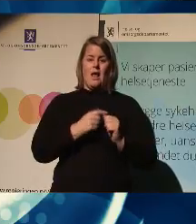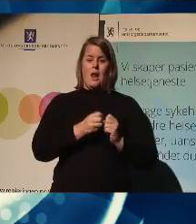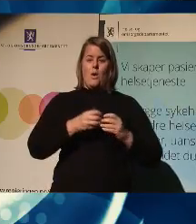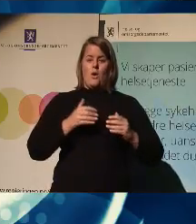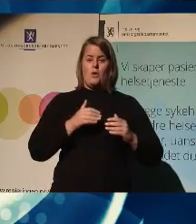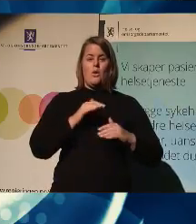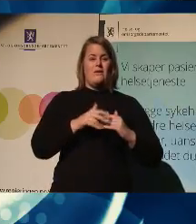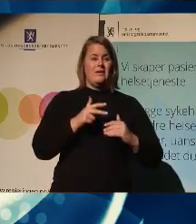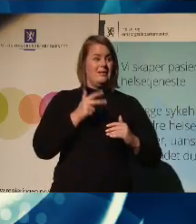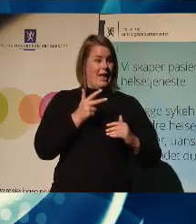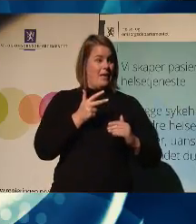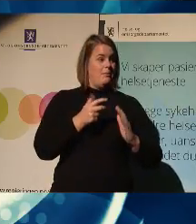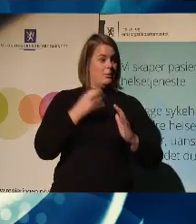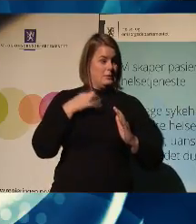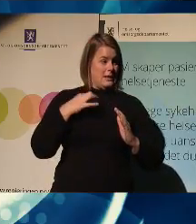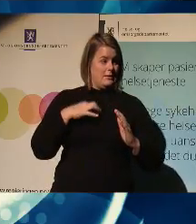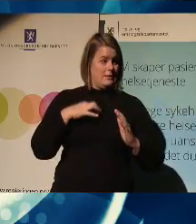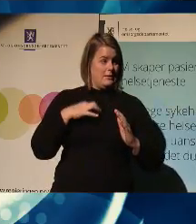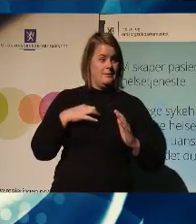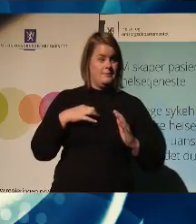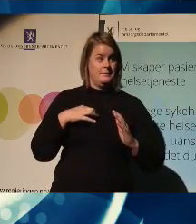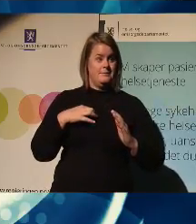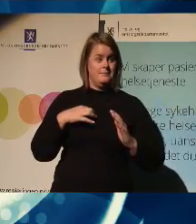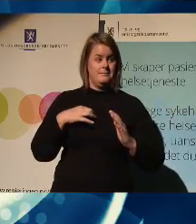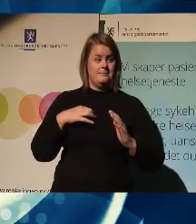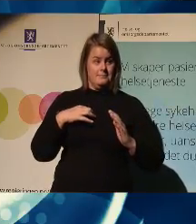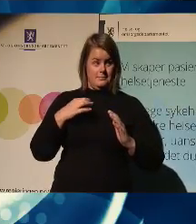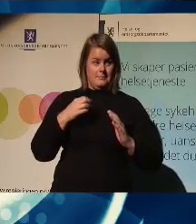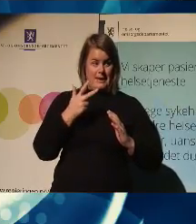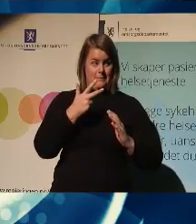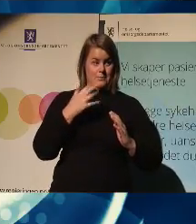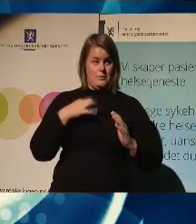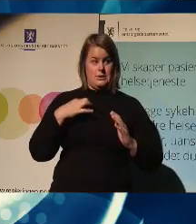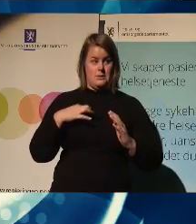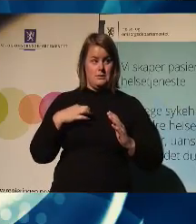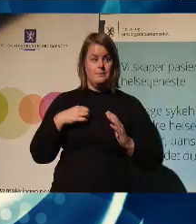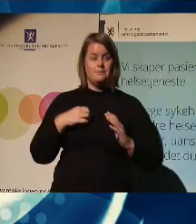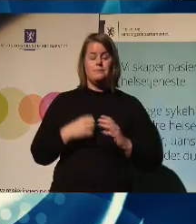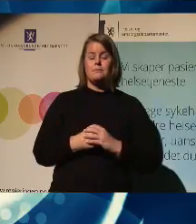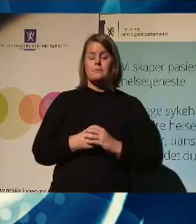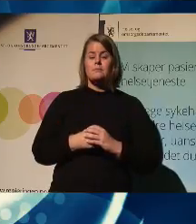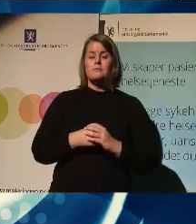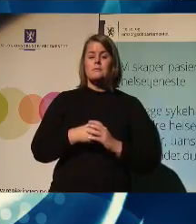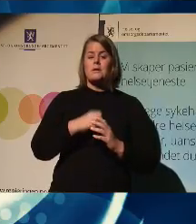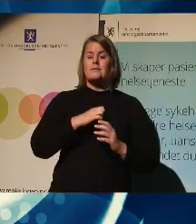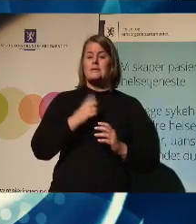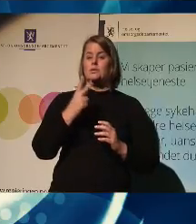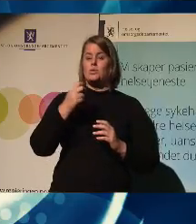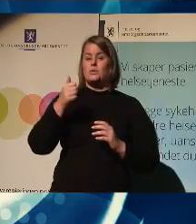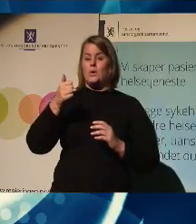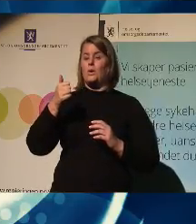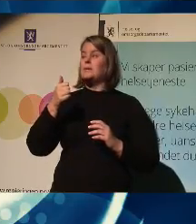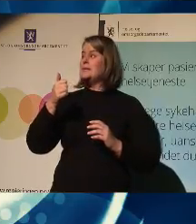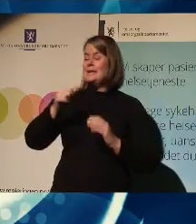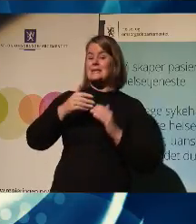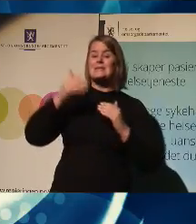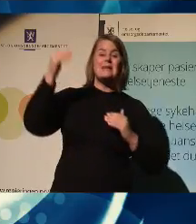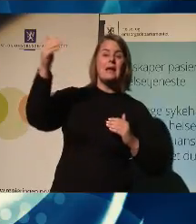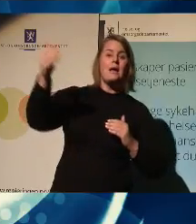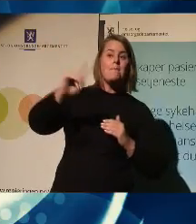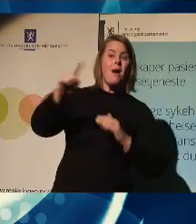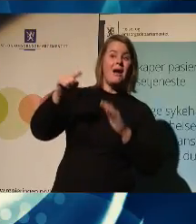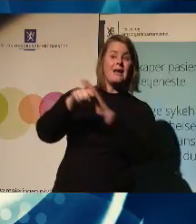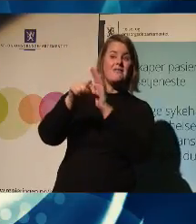på blikket på 2060, så forventer man at når man ser bare på innvandrere, så er det ca.